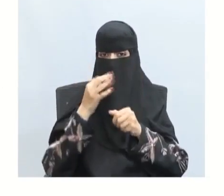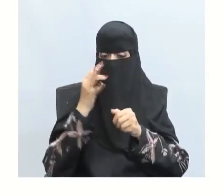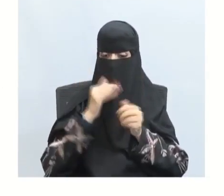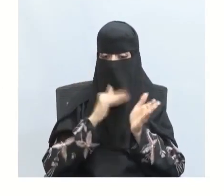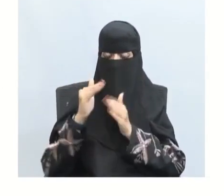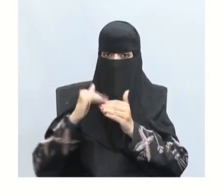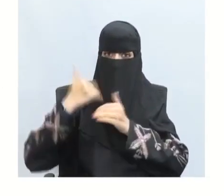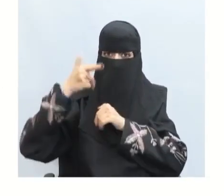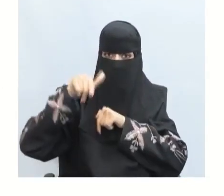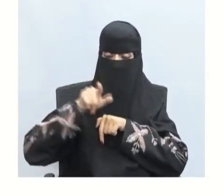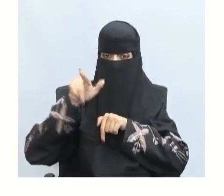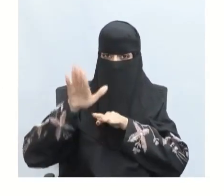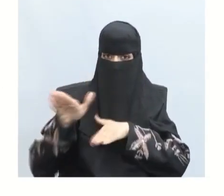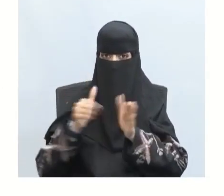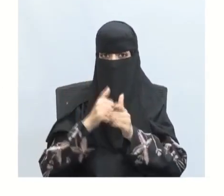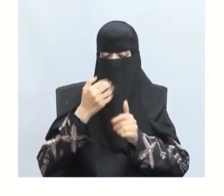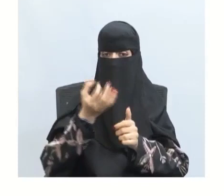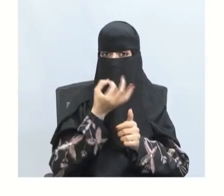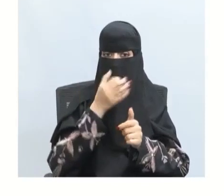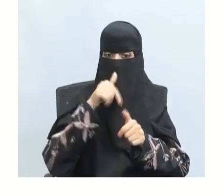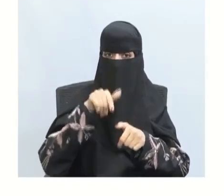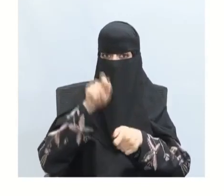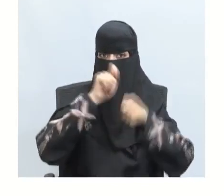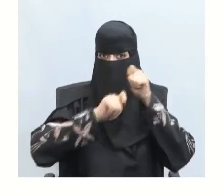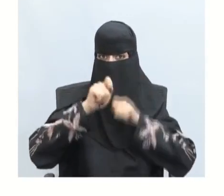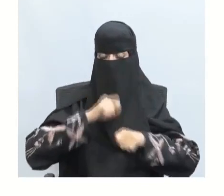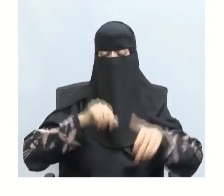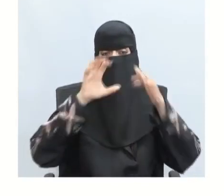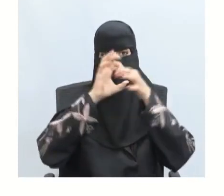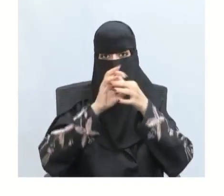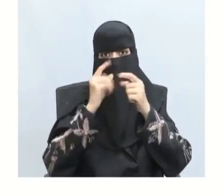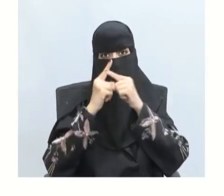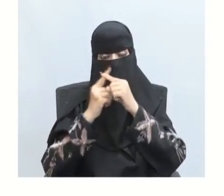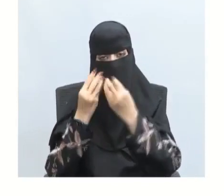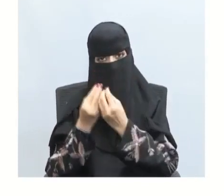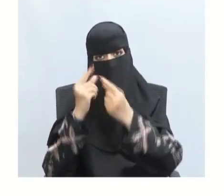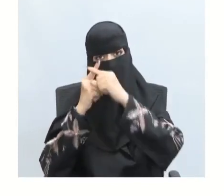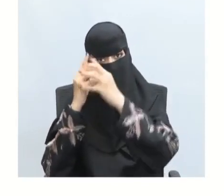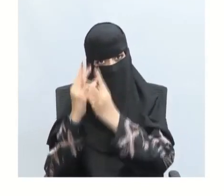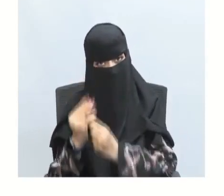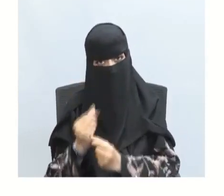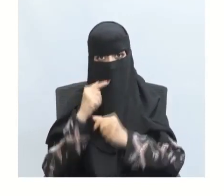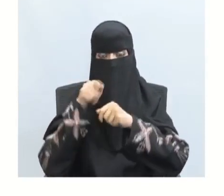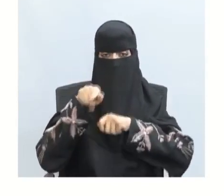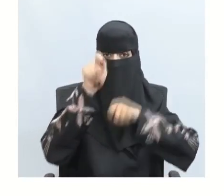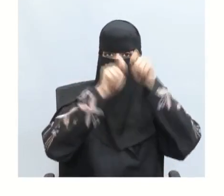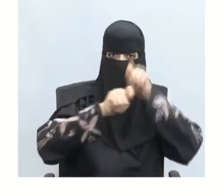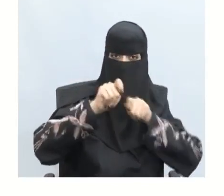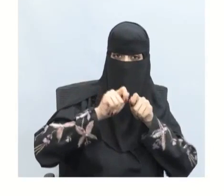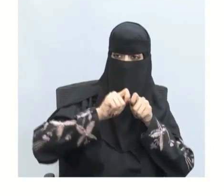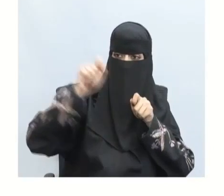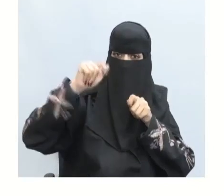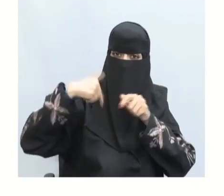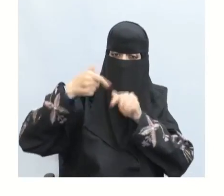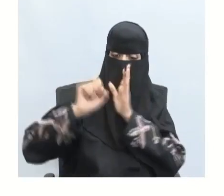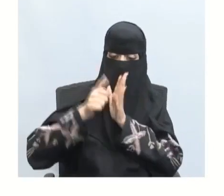ذلك لدينا تكلمنا في عمليه الربط مع الرياضيات لعمليه الميل والاحداثيات